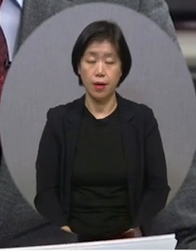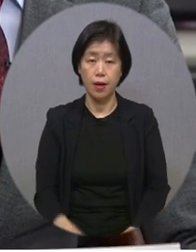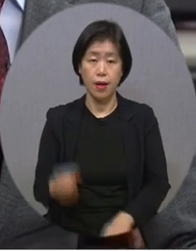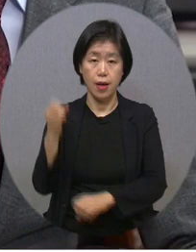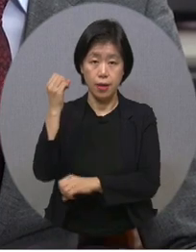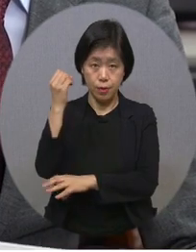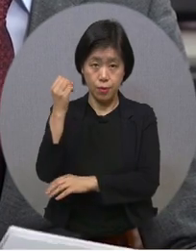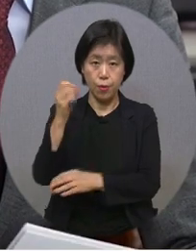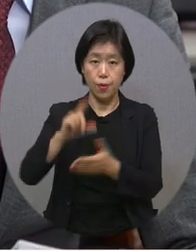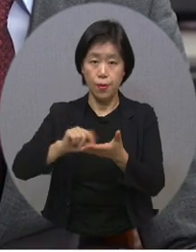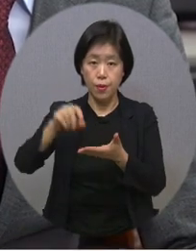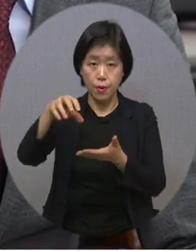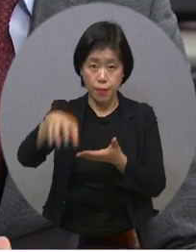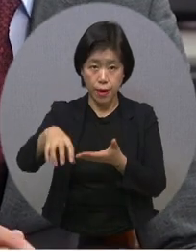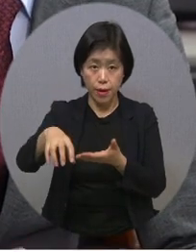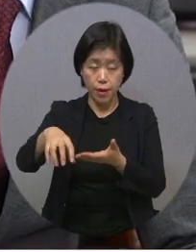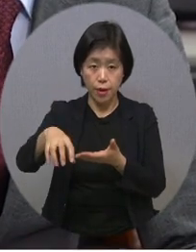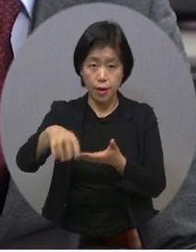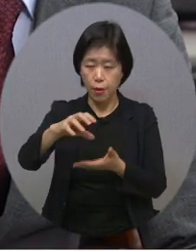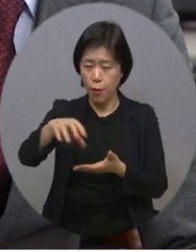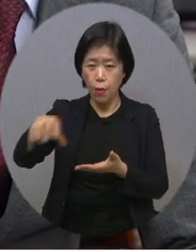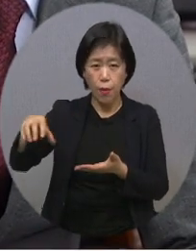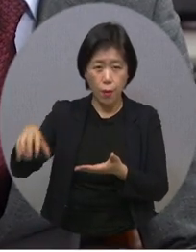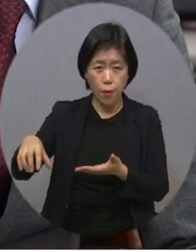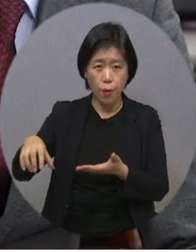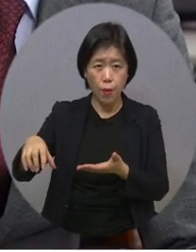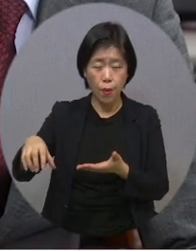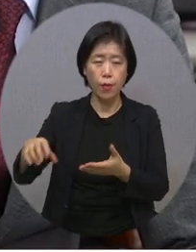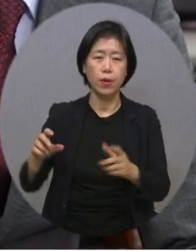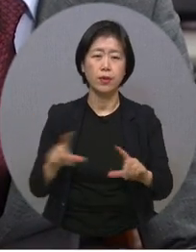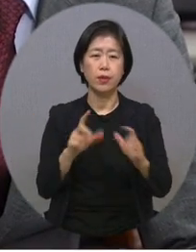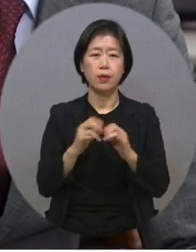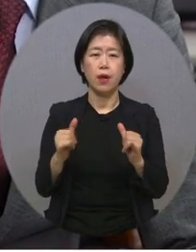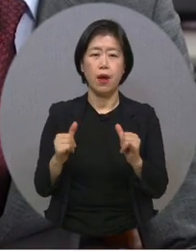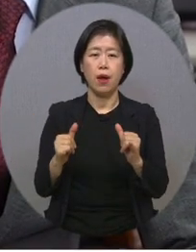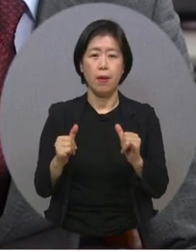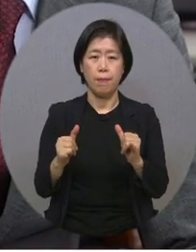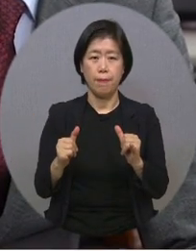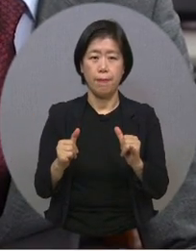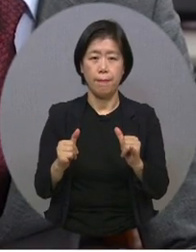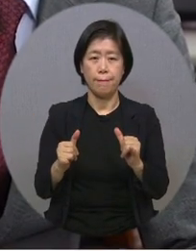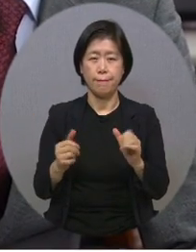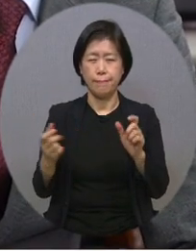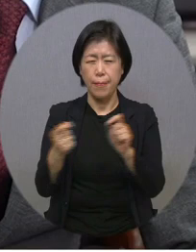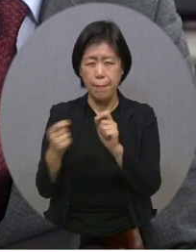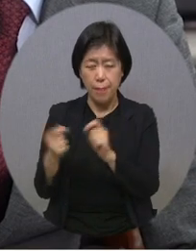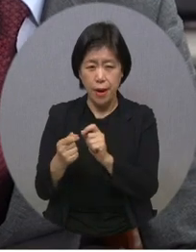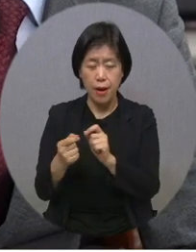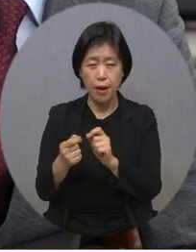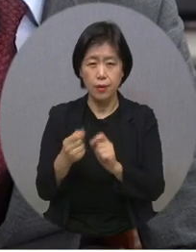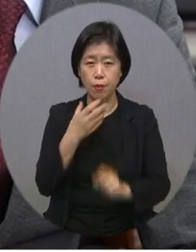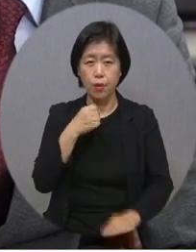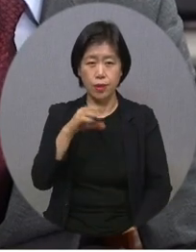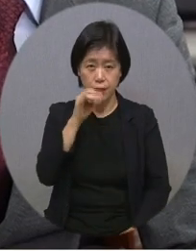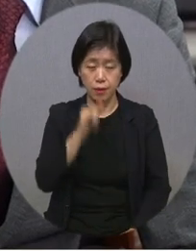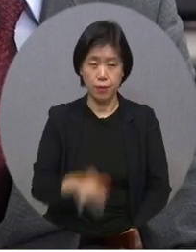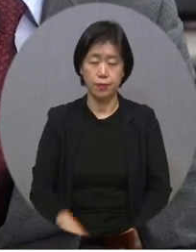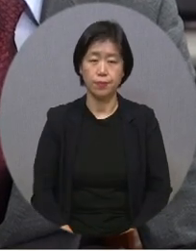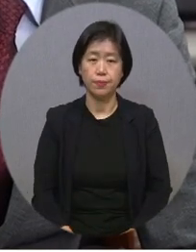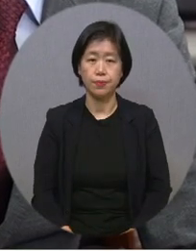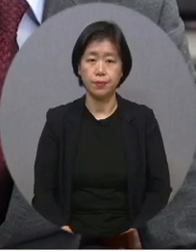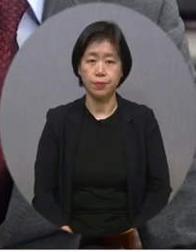시민들과 국민들과 모든 생활에서 같이 밀접하게 우리 지방자치를 생활자치라고 하지 않습니까?